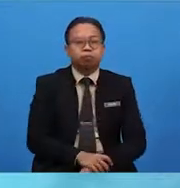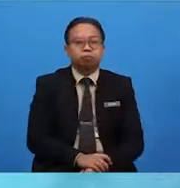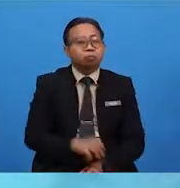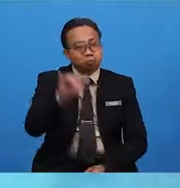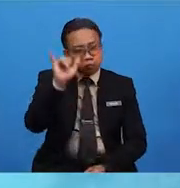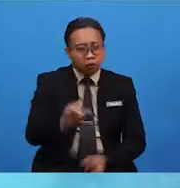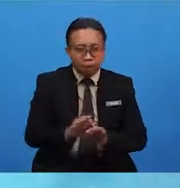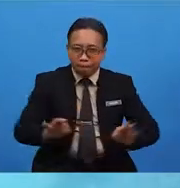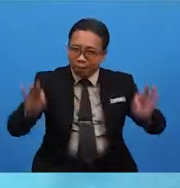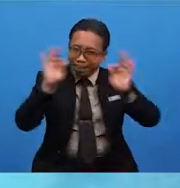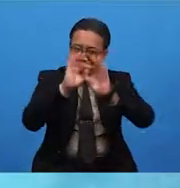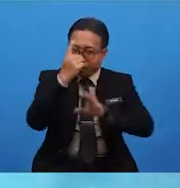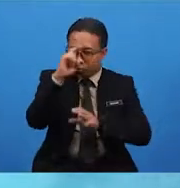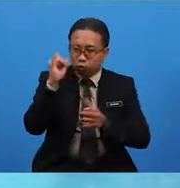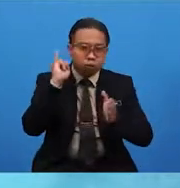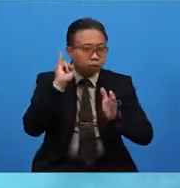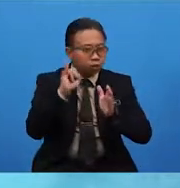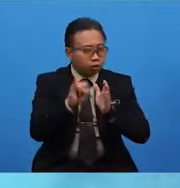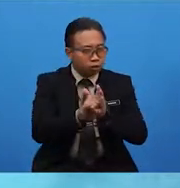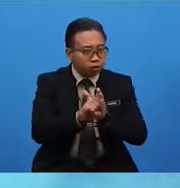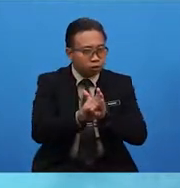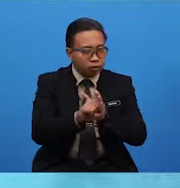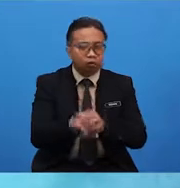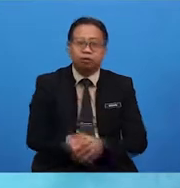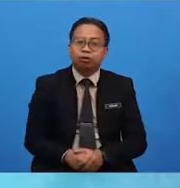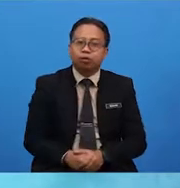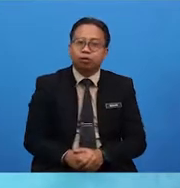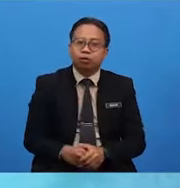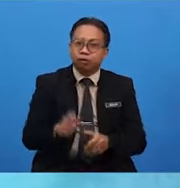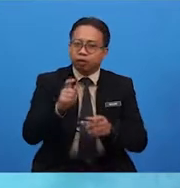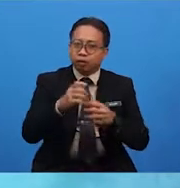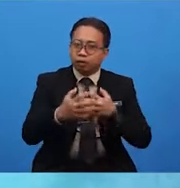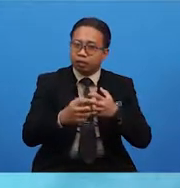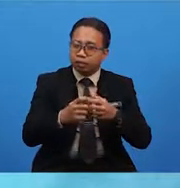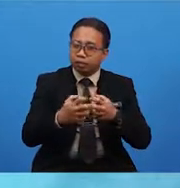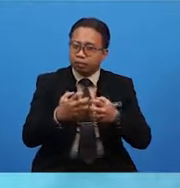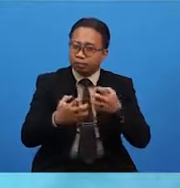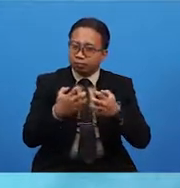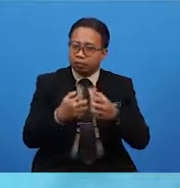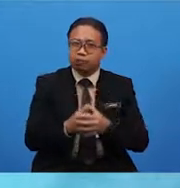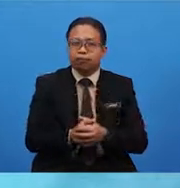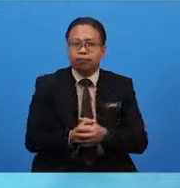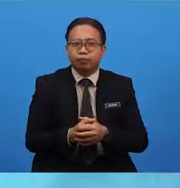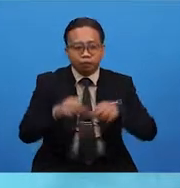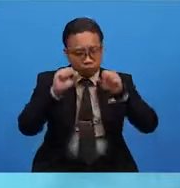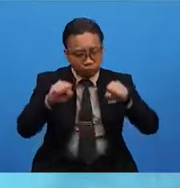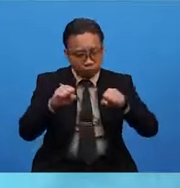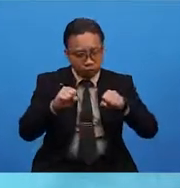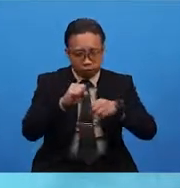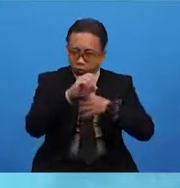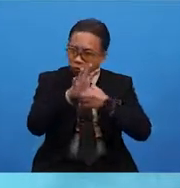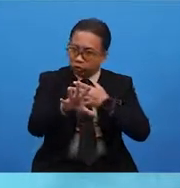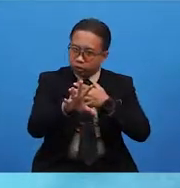dalam ilustrasi teknikal ilustrasi ini juga dapat mempromosi dan memberikan